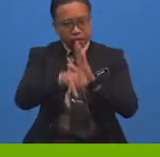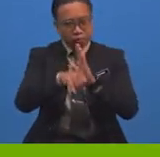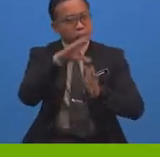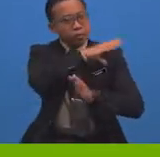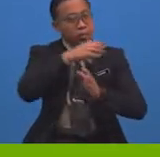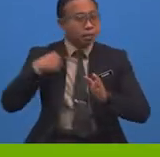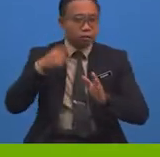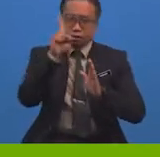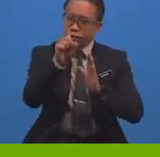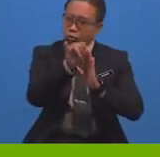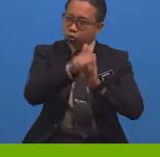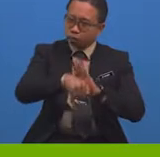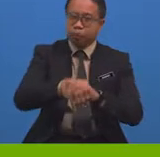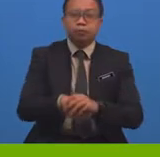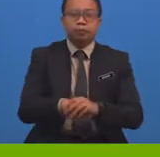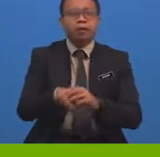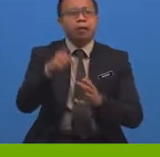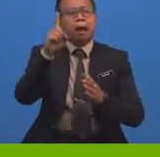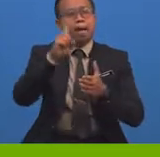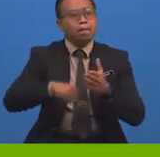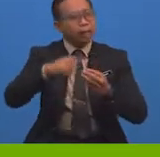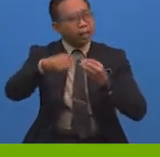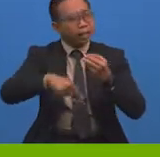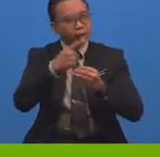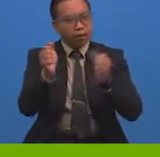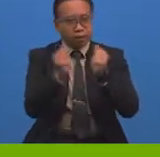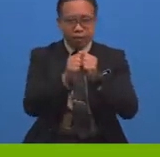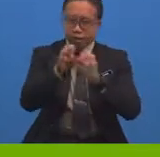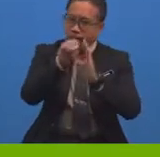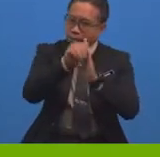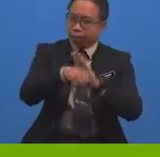jam apel kaitanya dengan miliknya